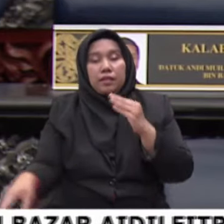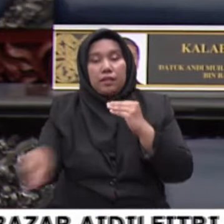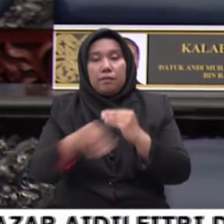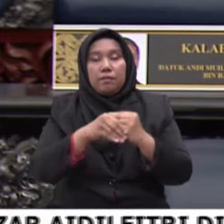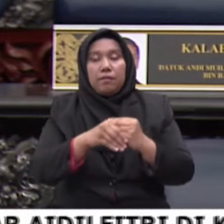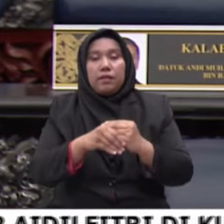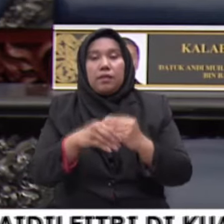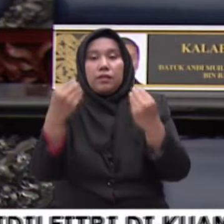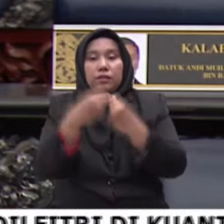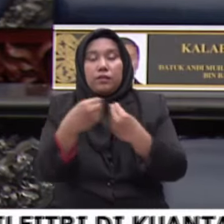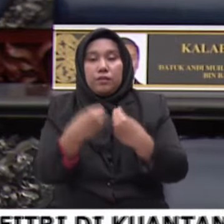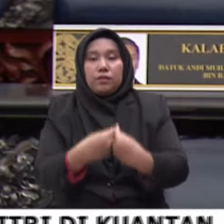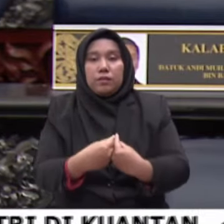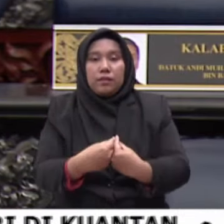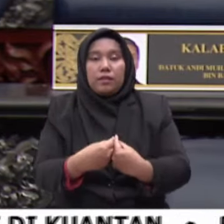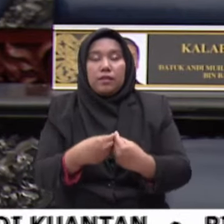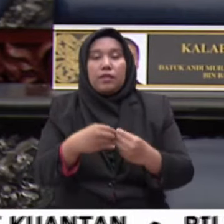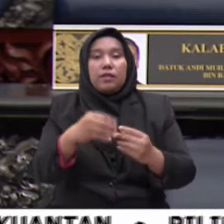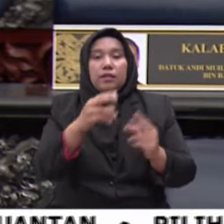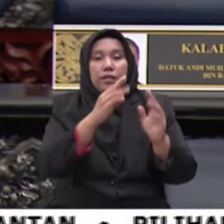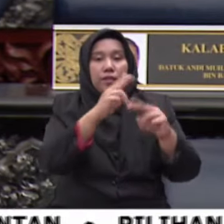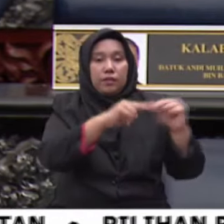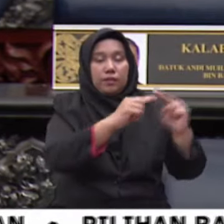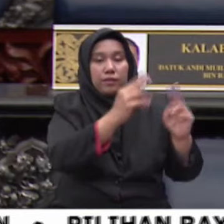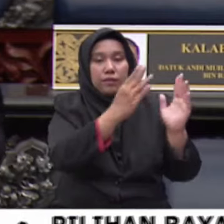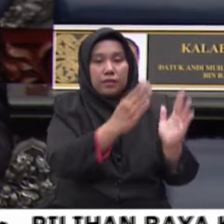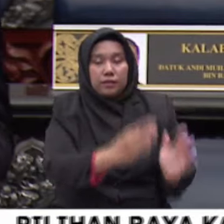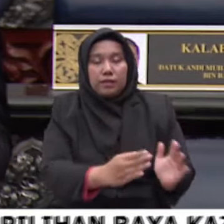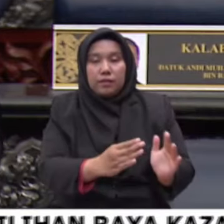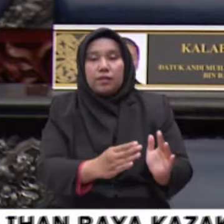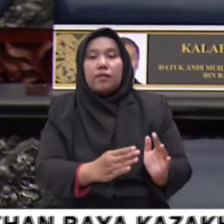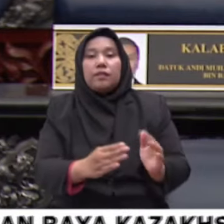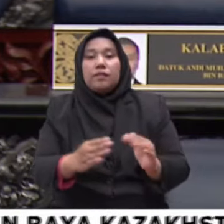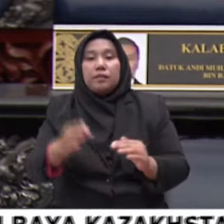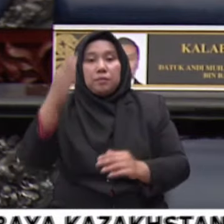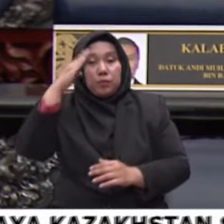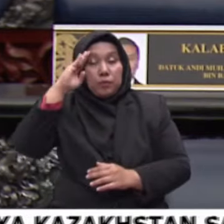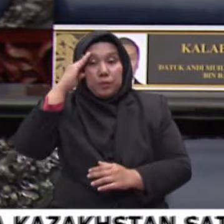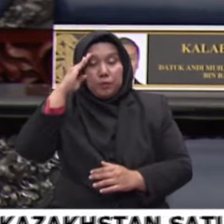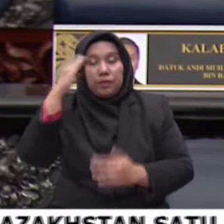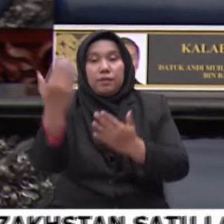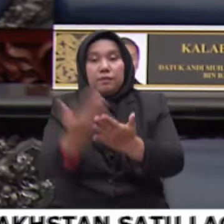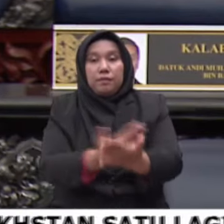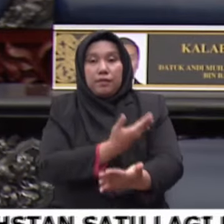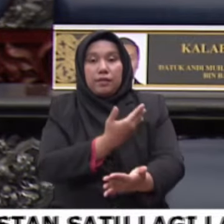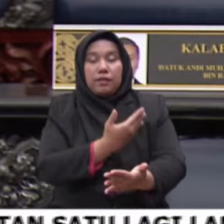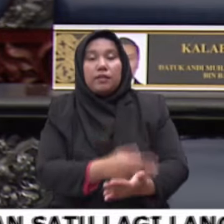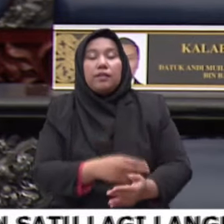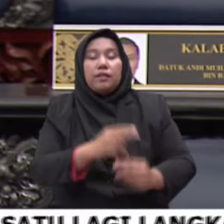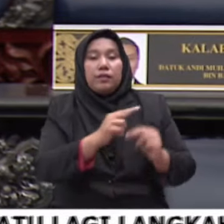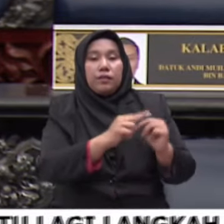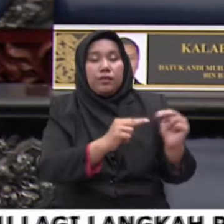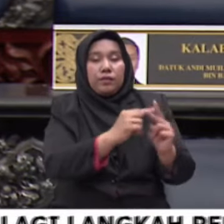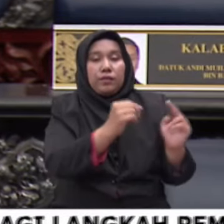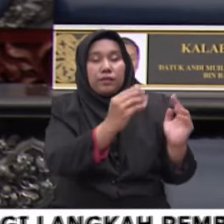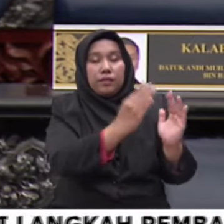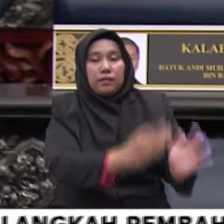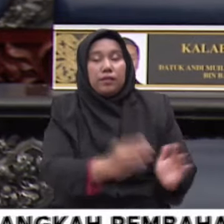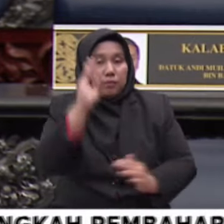kontraktor bumiputera baru. Bagaimanakah kementerian akan memastikan kontraktor bumiputera